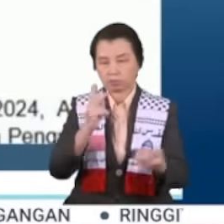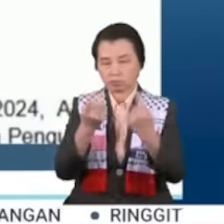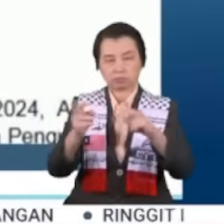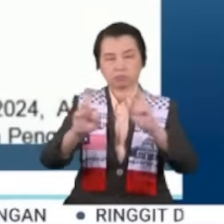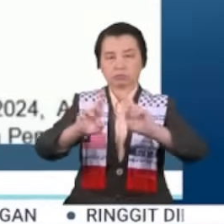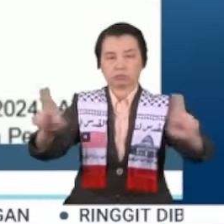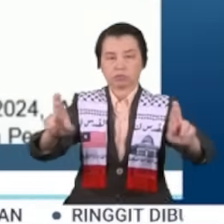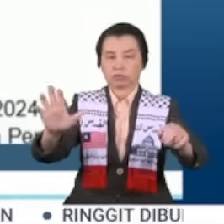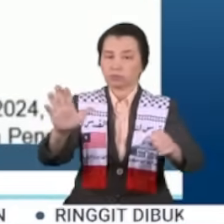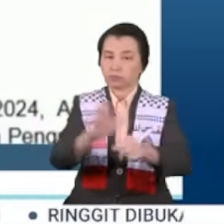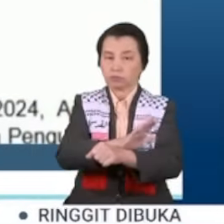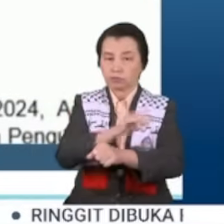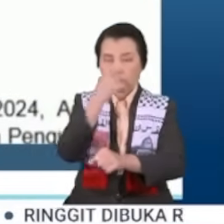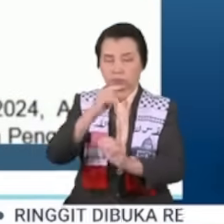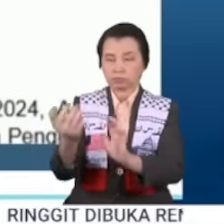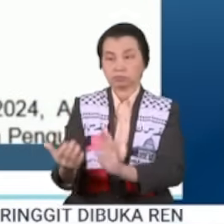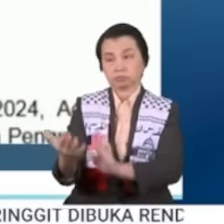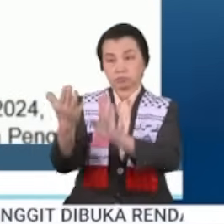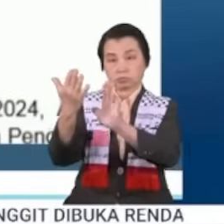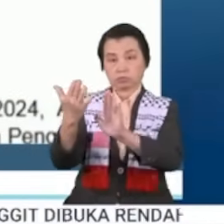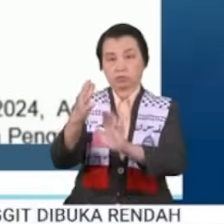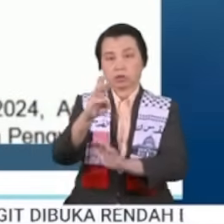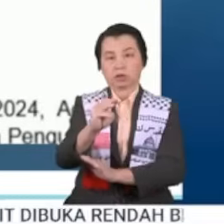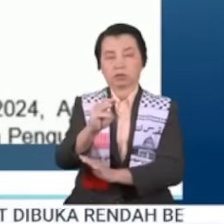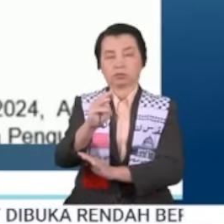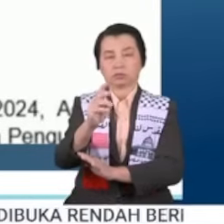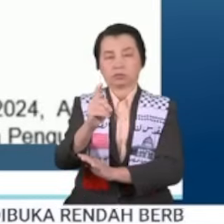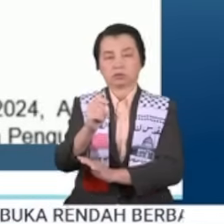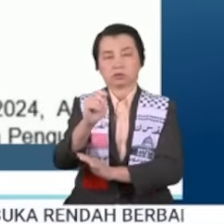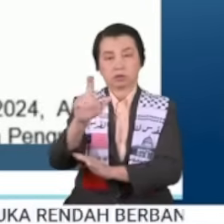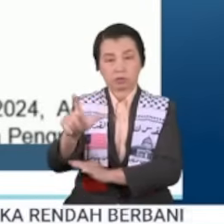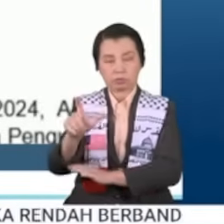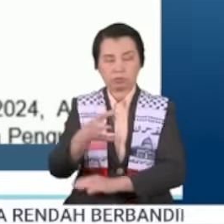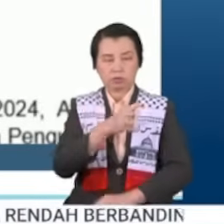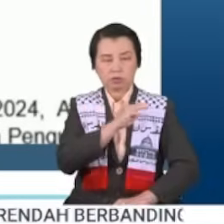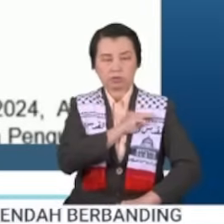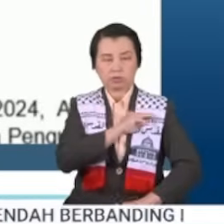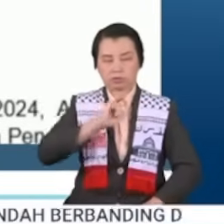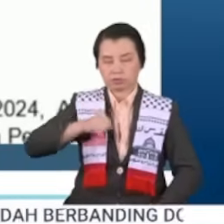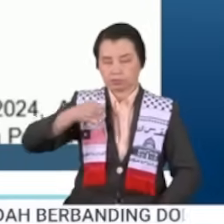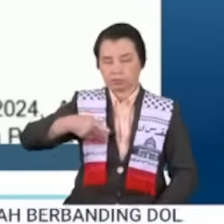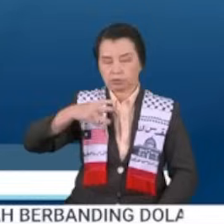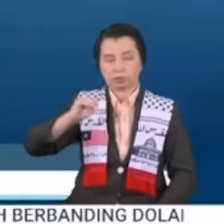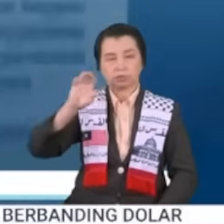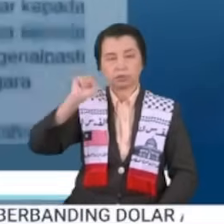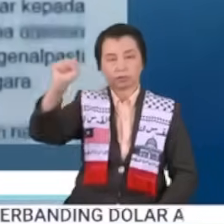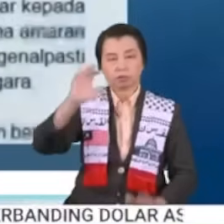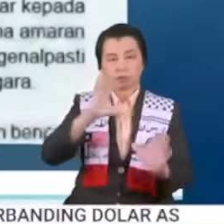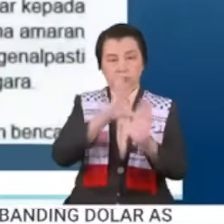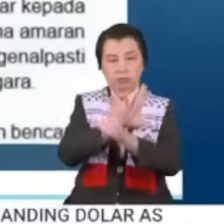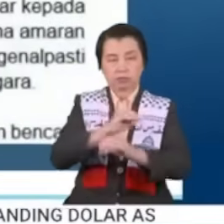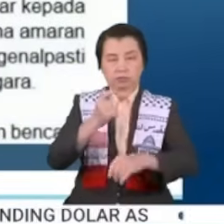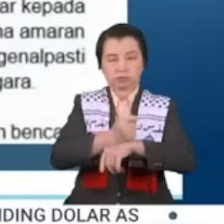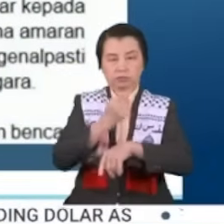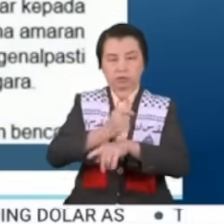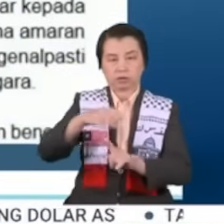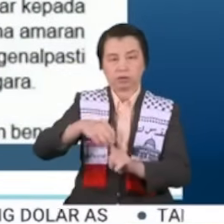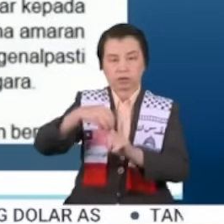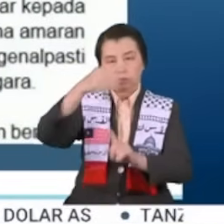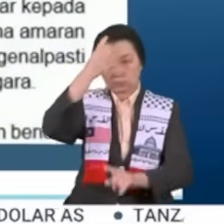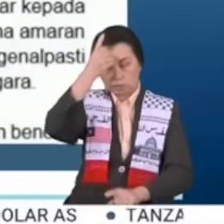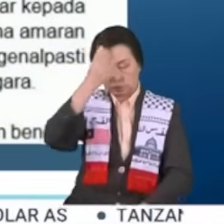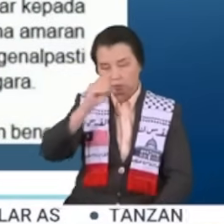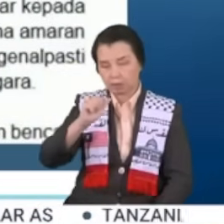siapsaga sepenuhnya bagi menghadapi monsun timur laut menteri di jabatan per menteri hal ehwal Sabah Sarawak dan tug-ugas